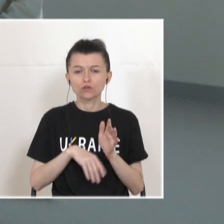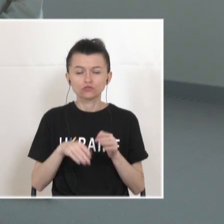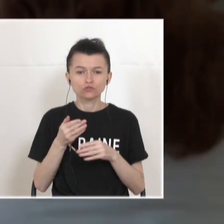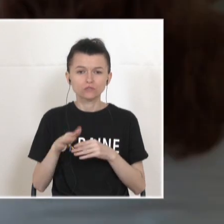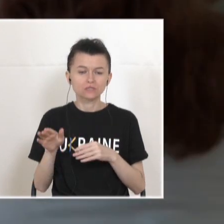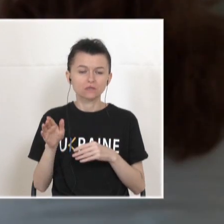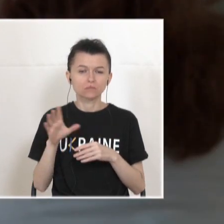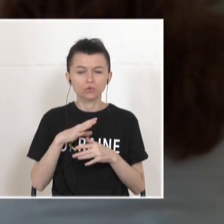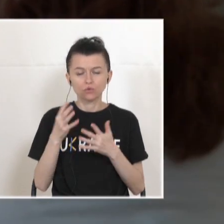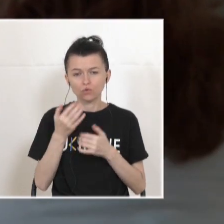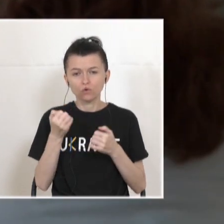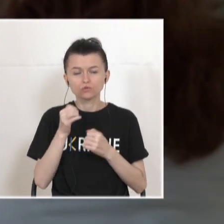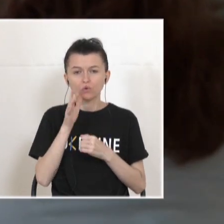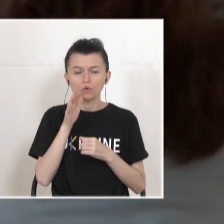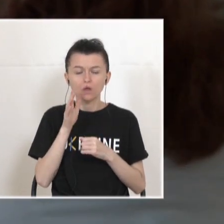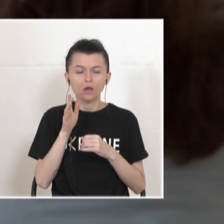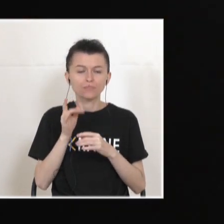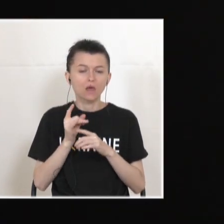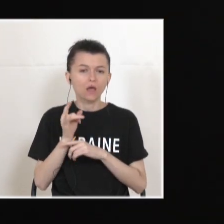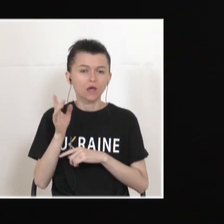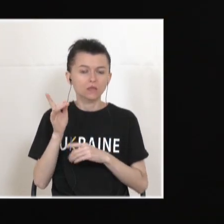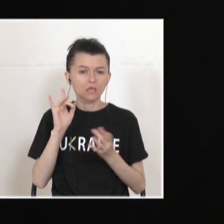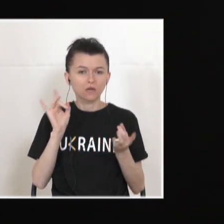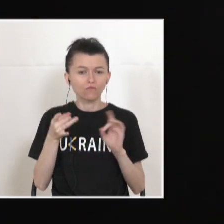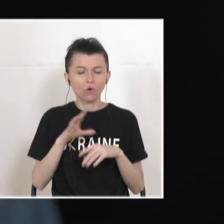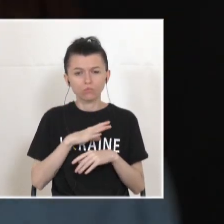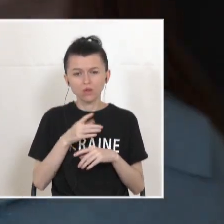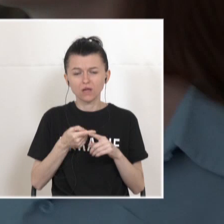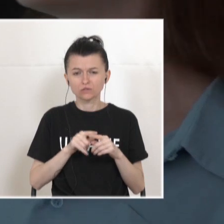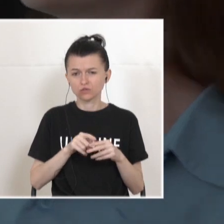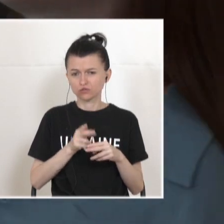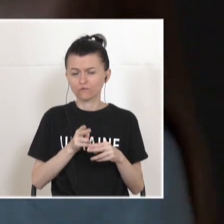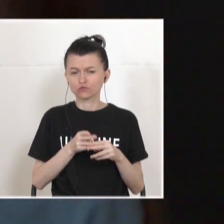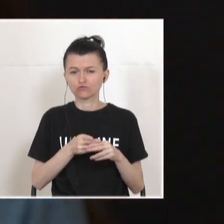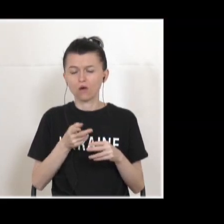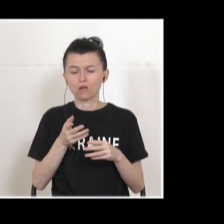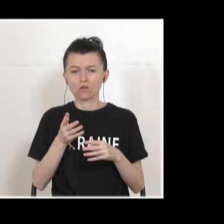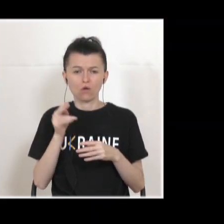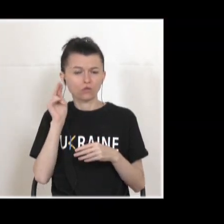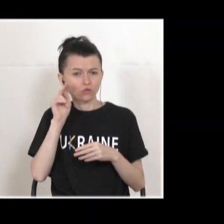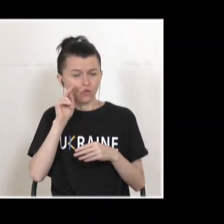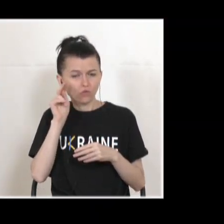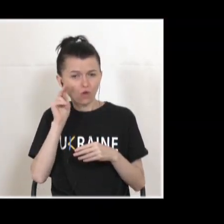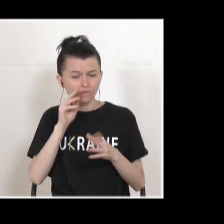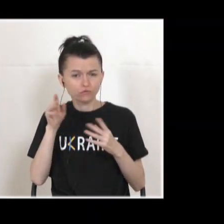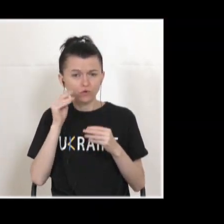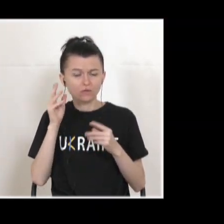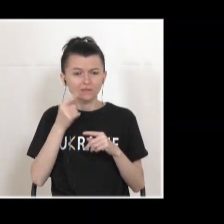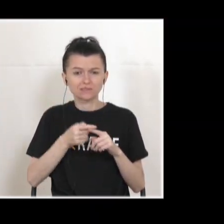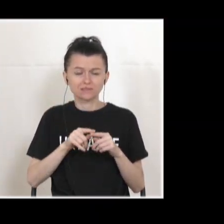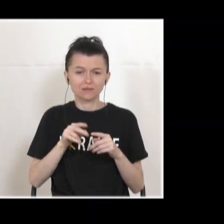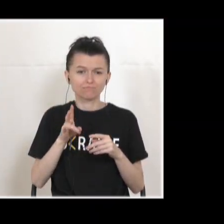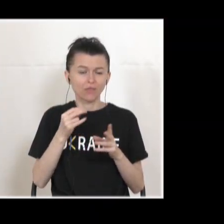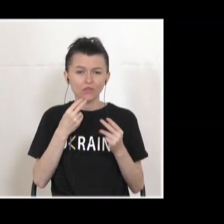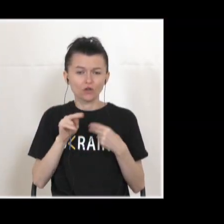була, і це завжди заважало мені навчатися. Це не найкраща картинка, але така, яку